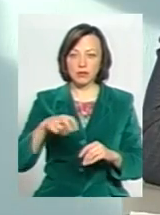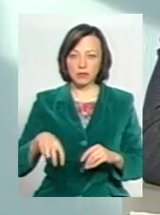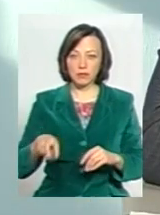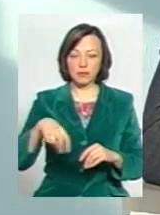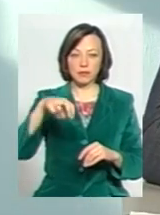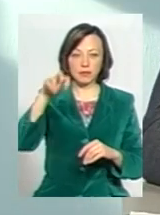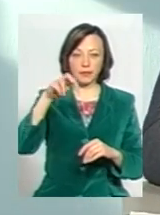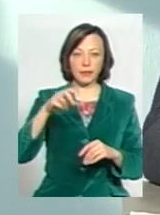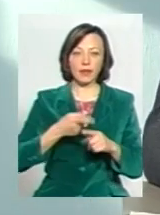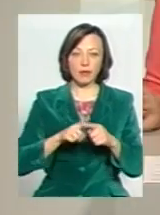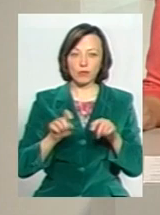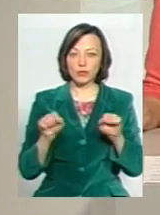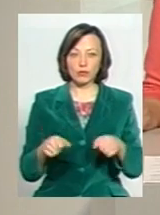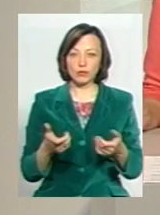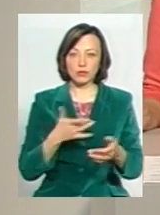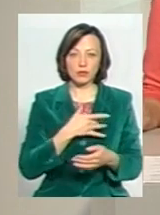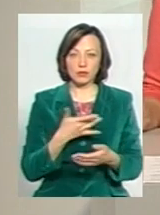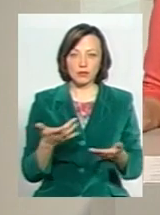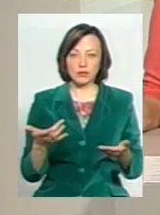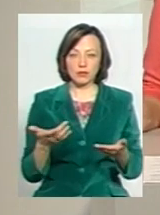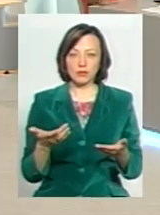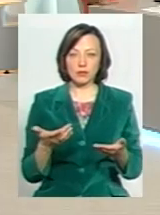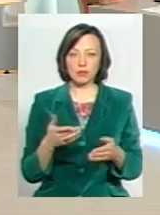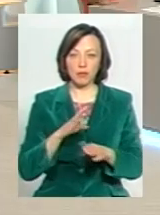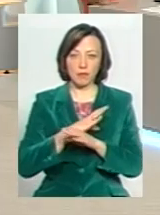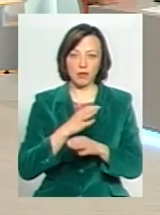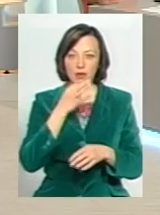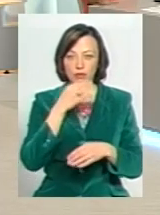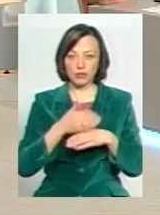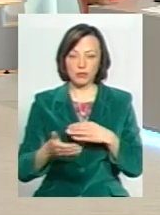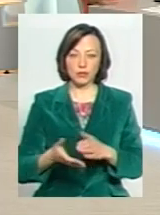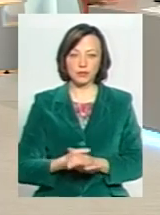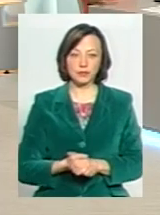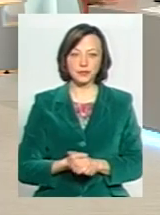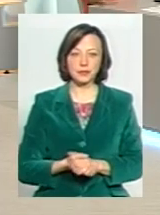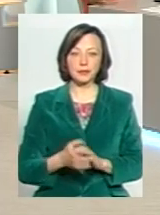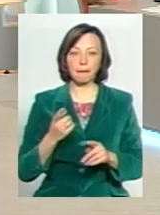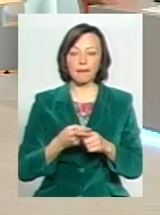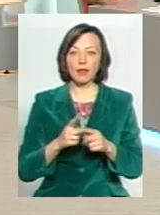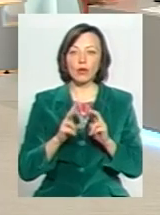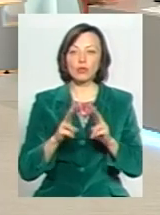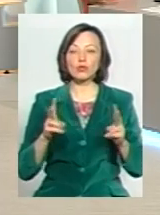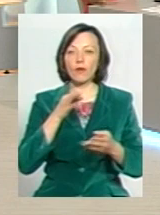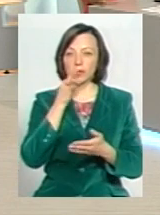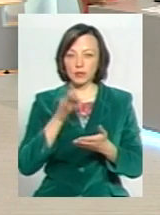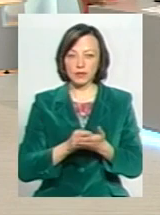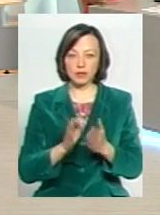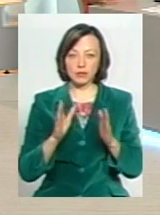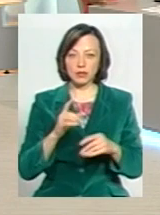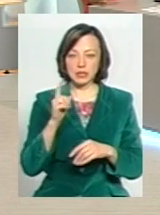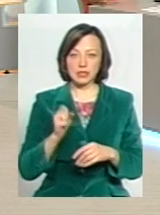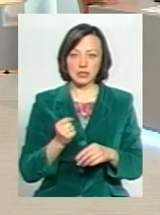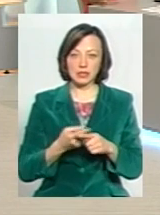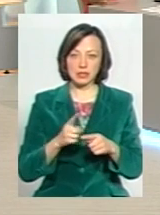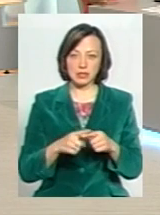підніматись, тому що просто якогось паперу немає, він помре рано чи пізно. Тому, а хто ж тоді буде відповідати